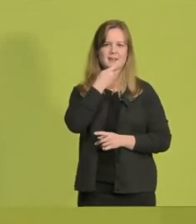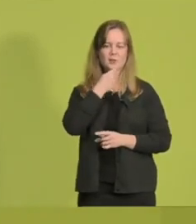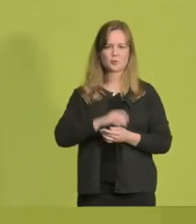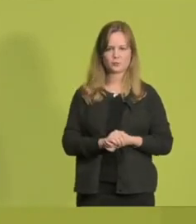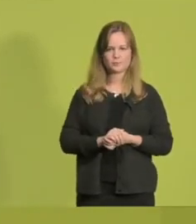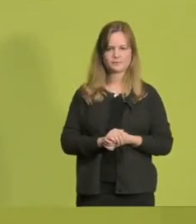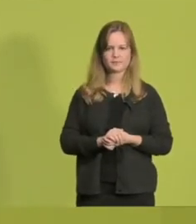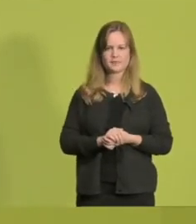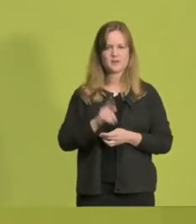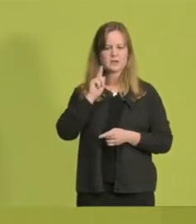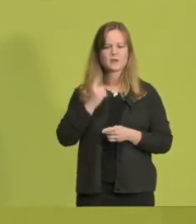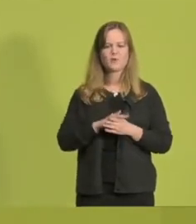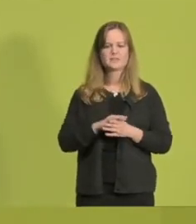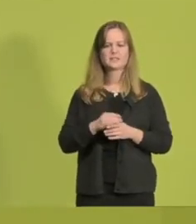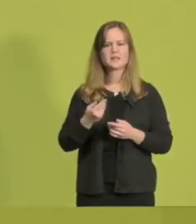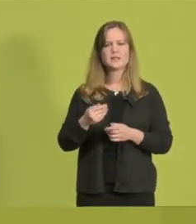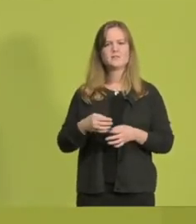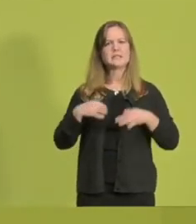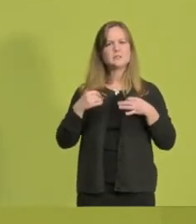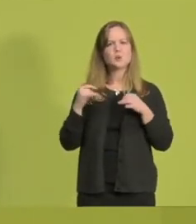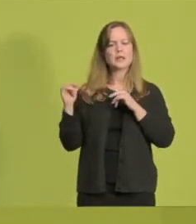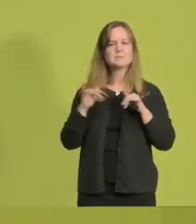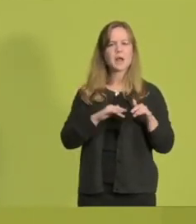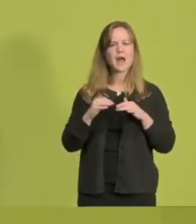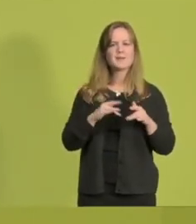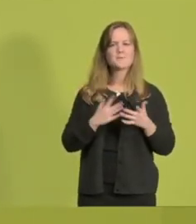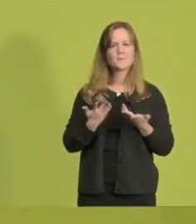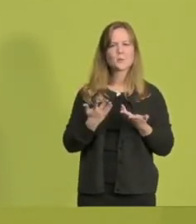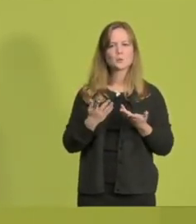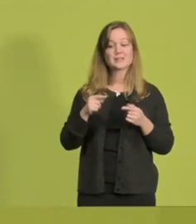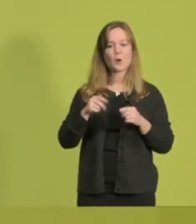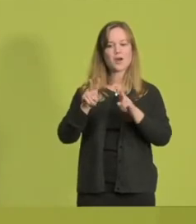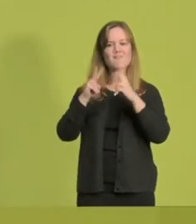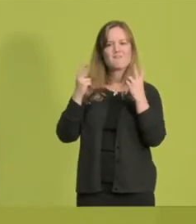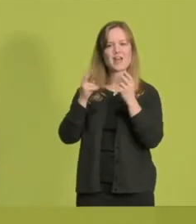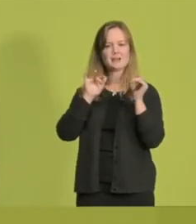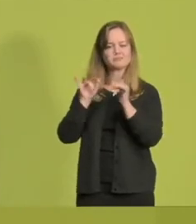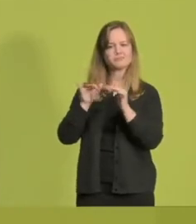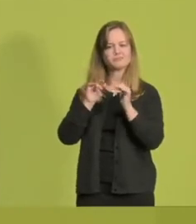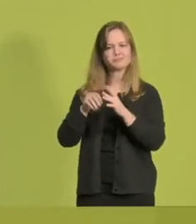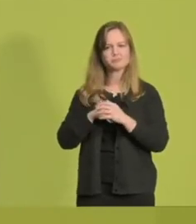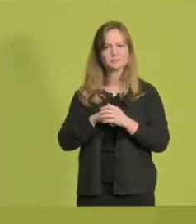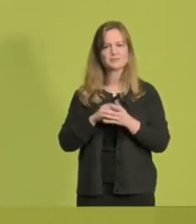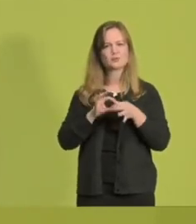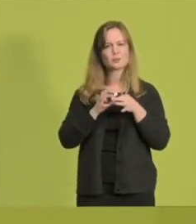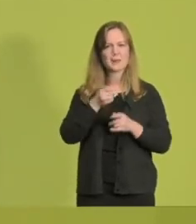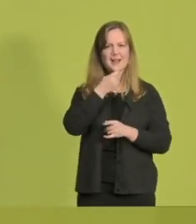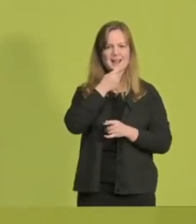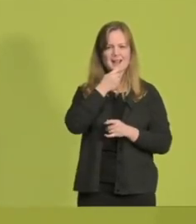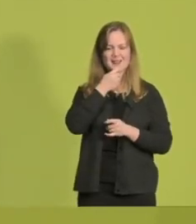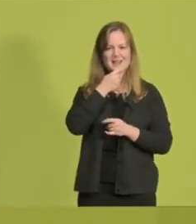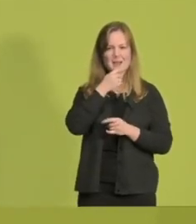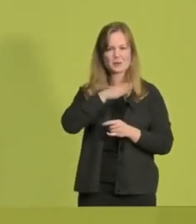wir wissen auch, nichts beeinflusst die Gesundheit unseres Planeten so sehr wie die Art und Weise, wie wir uns ernähren. Denn das,